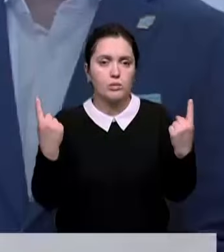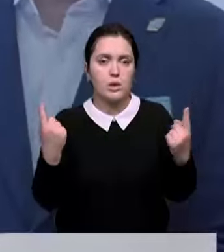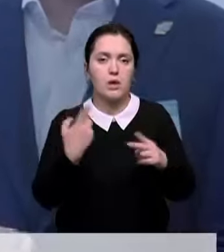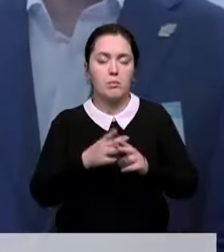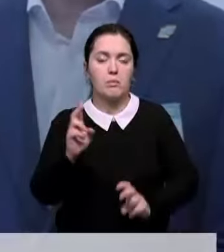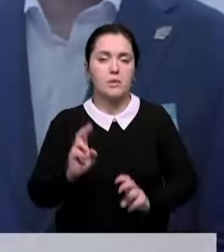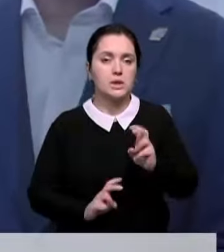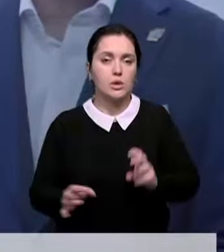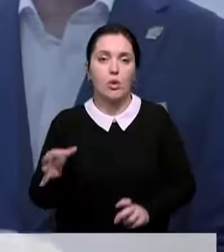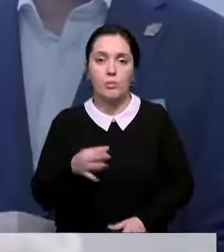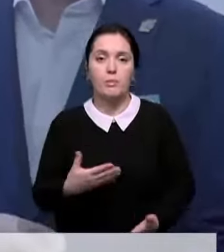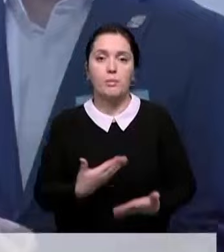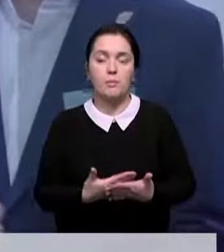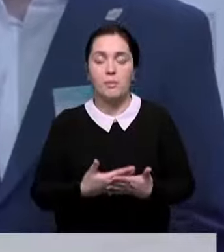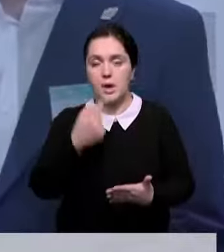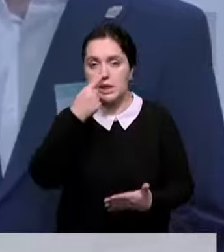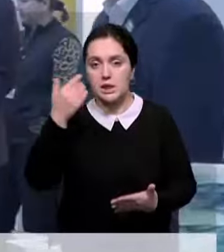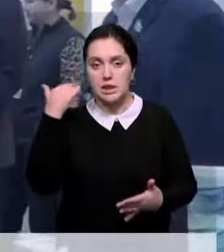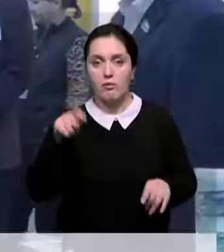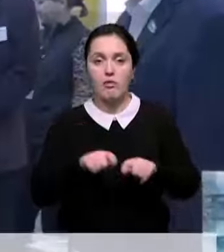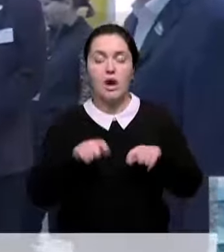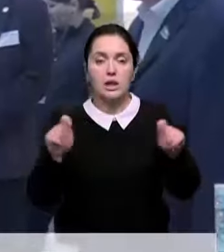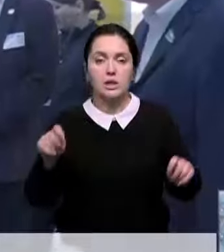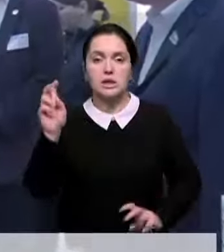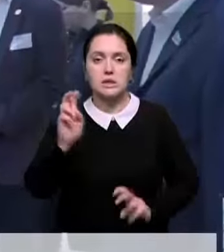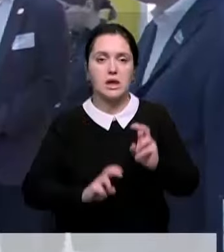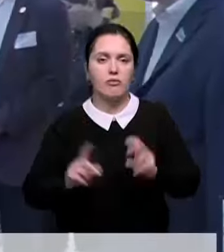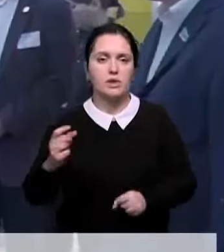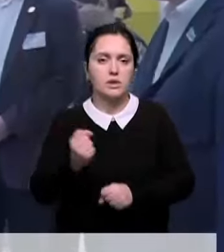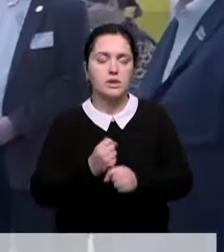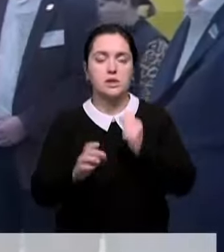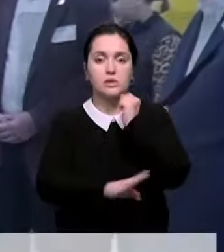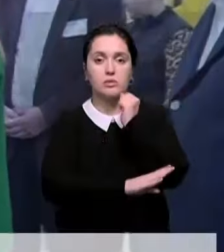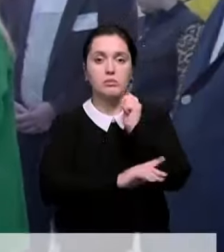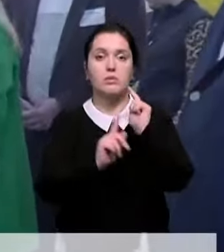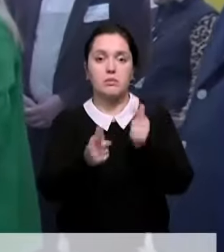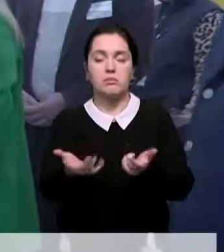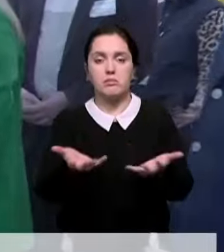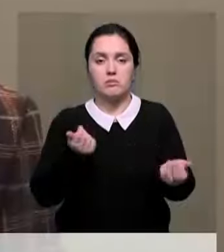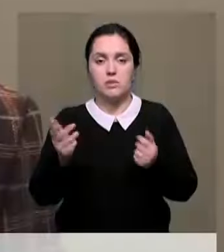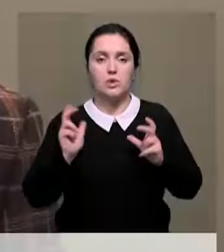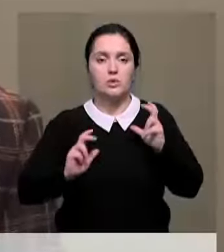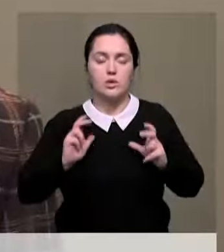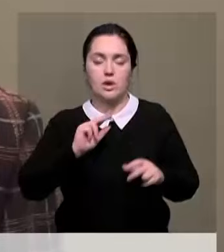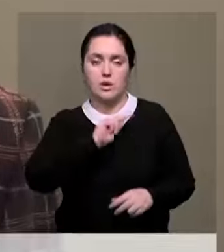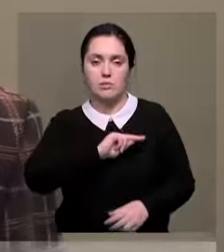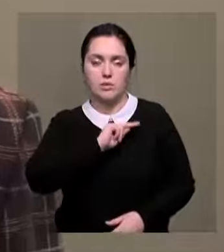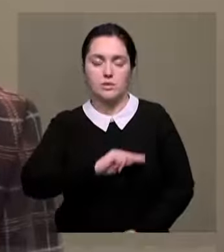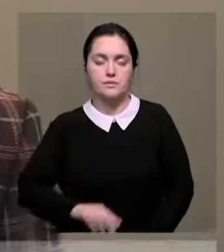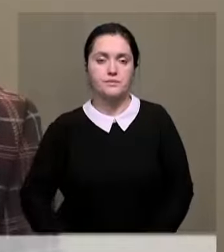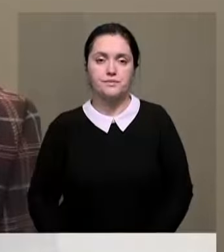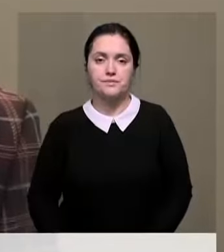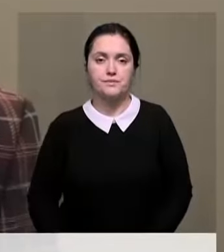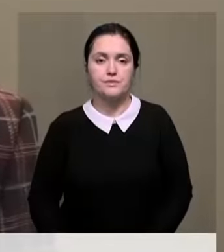предприятия области. К примеру, на недавно открытом заводе по глубокой переработке древесины готовы трудоустраивать студентов. Мы уже четвертый